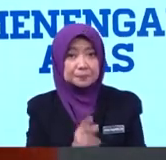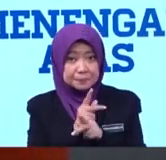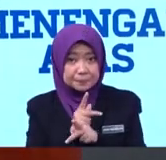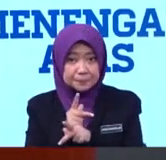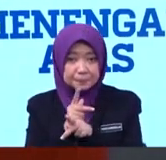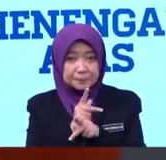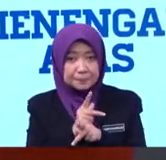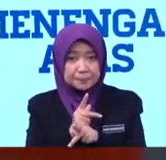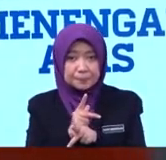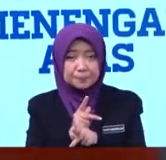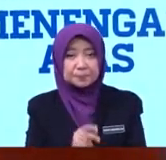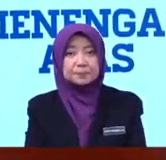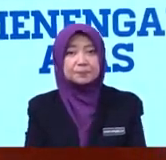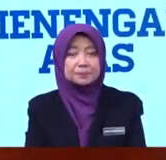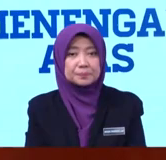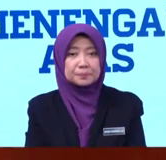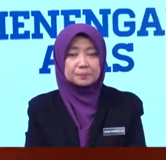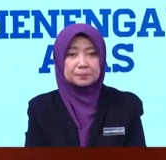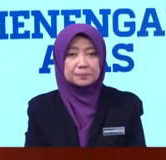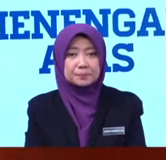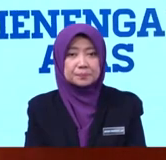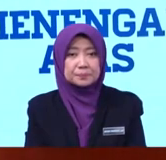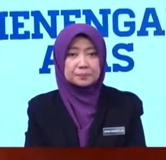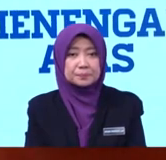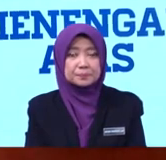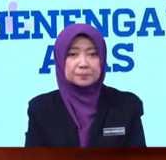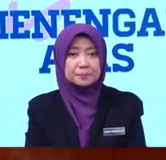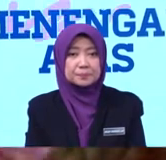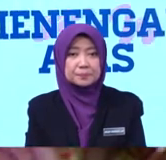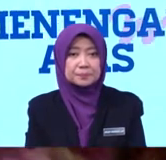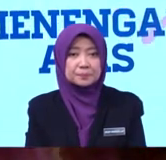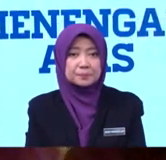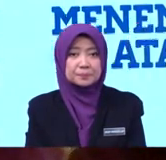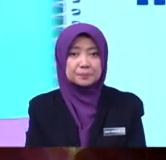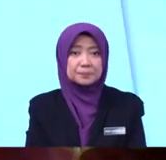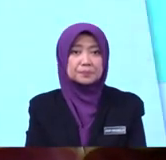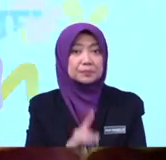sebagai satu C1 cm